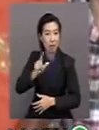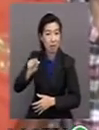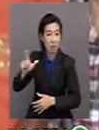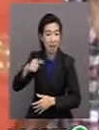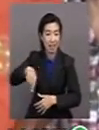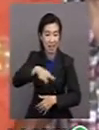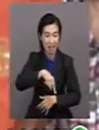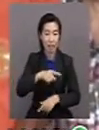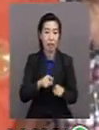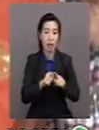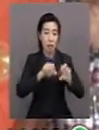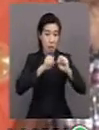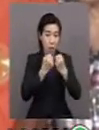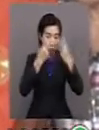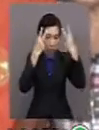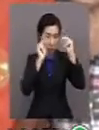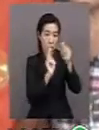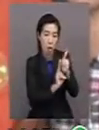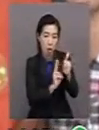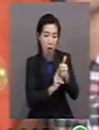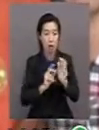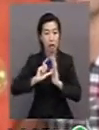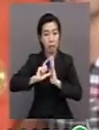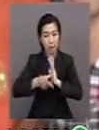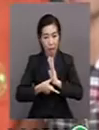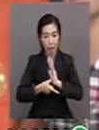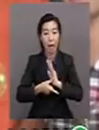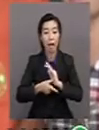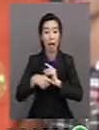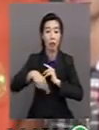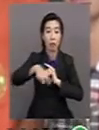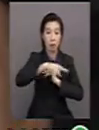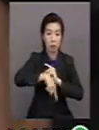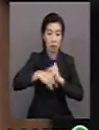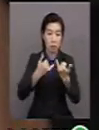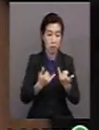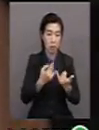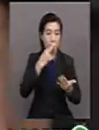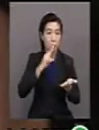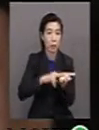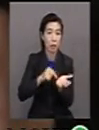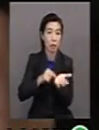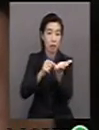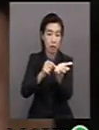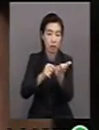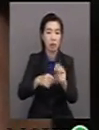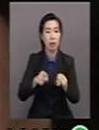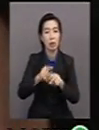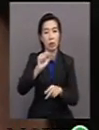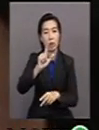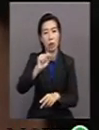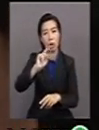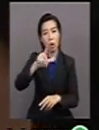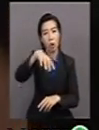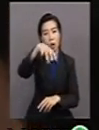รยาค่ะอุปนายกและเลขาธิการสมาคมองค์การพิทักษ์รัฐธรรมนูญไทยวันนี้เข้าไปยื่นหนังสือถึงคุณพิสิทธิ์ลีลาวัชิโร